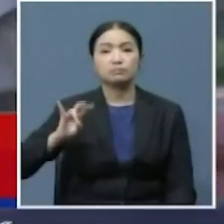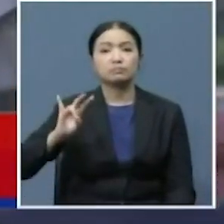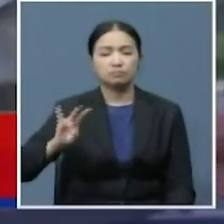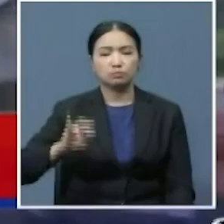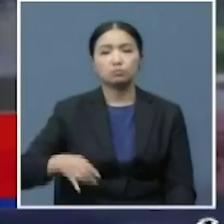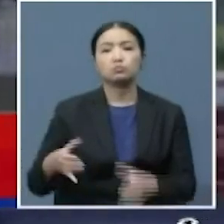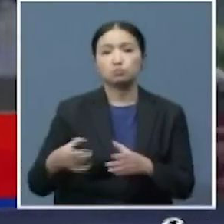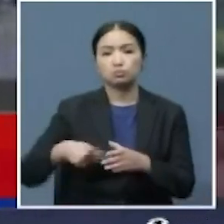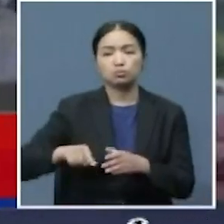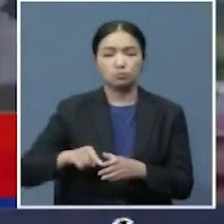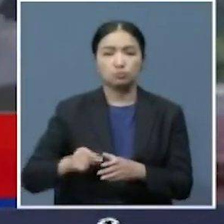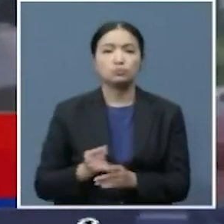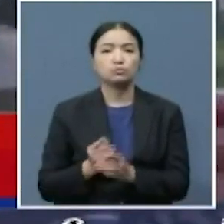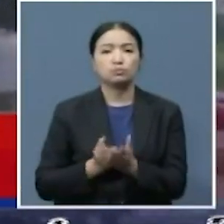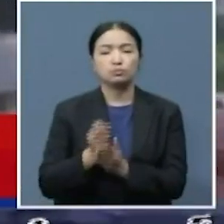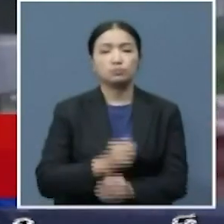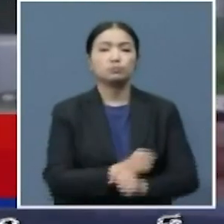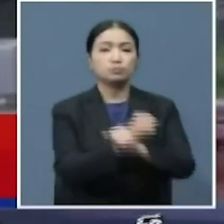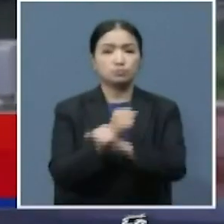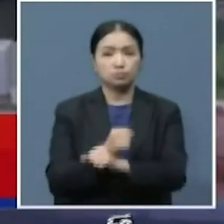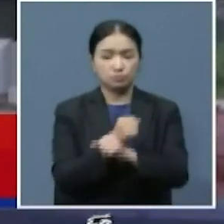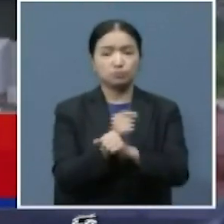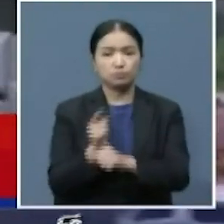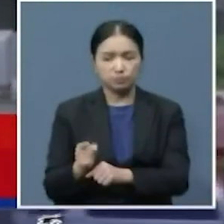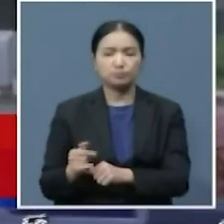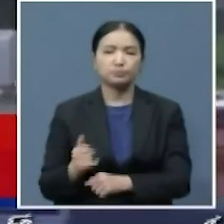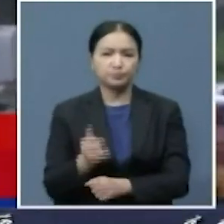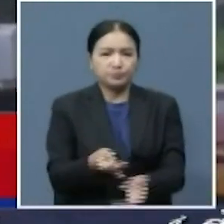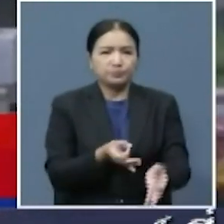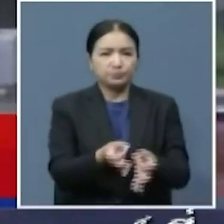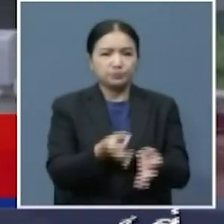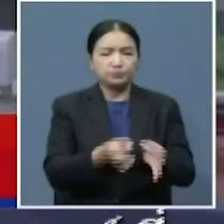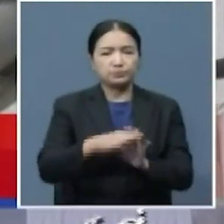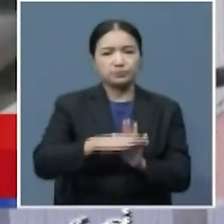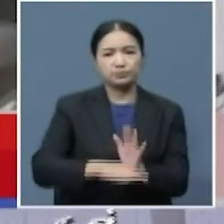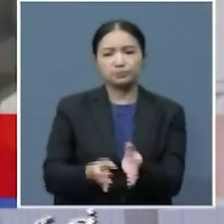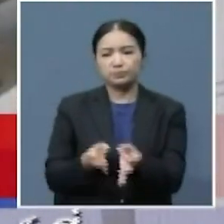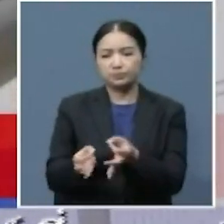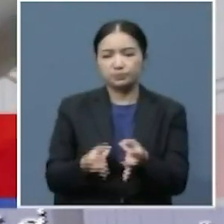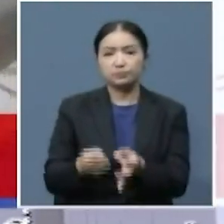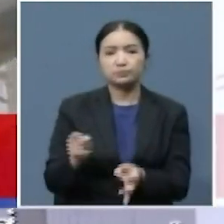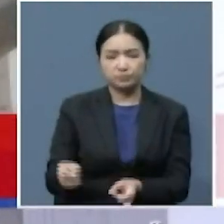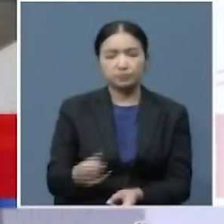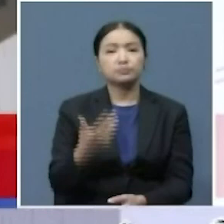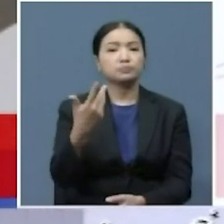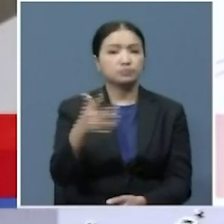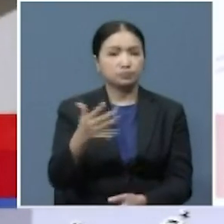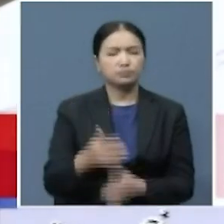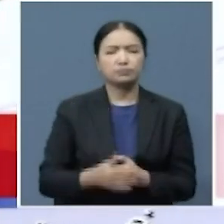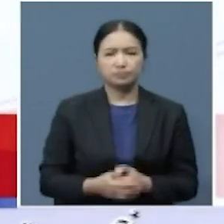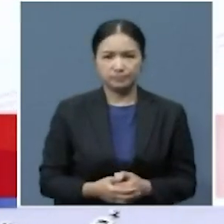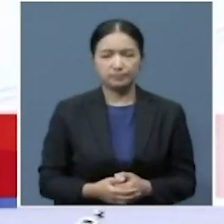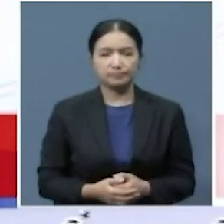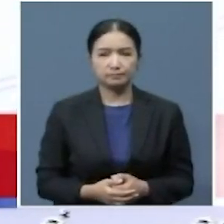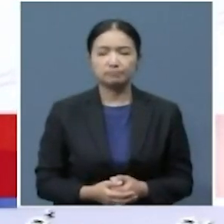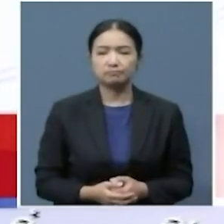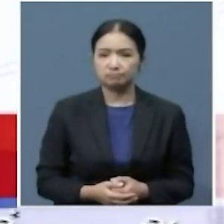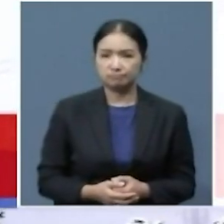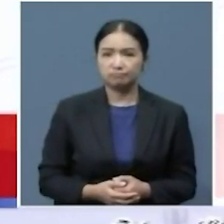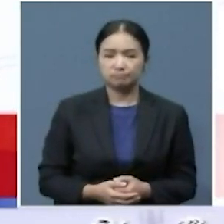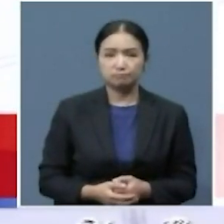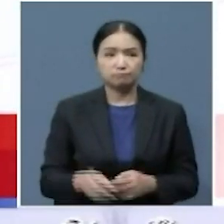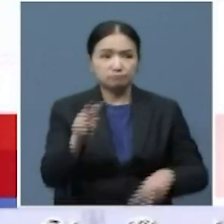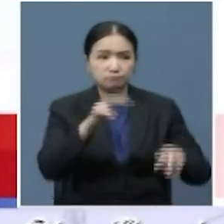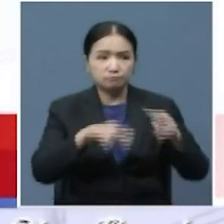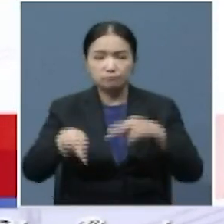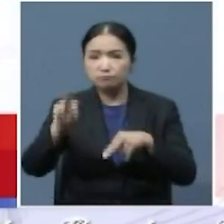หน้าที่หน่วยงานความปลอดภัยและเจ้าหน้าที่ของสถานีได้ชี้แจงทำความเข้าใจกับผู้ที่มาร้องเรียนไปแล้วยืนยันว่าจากการ